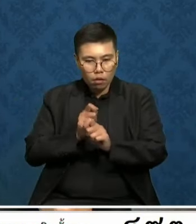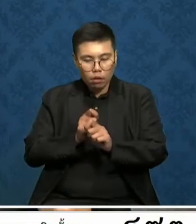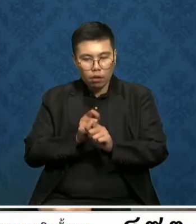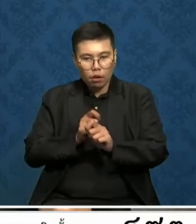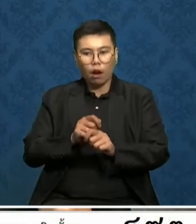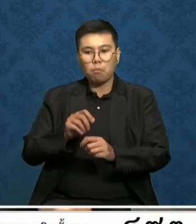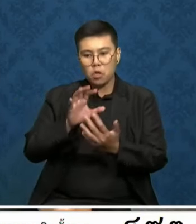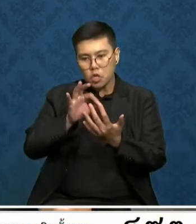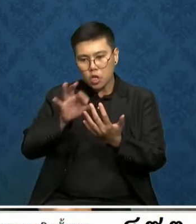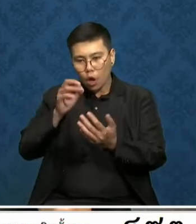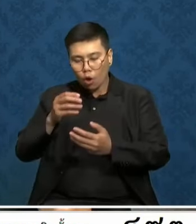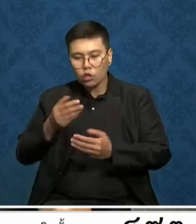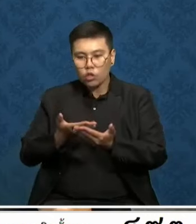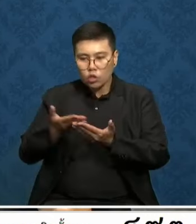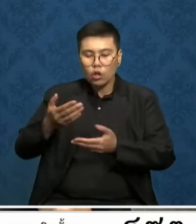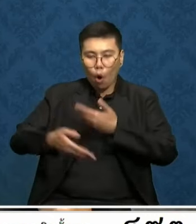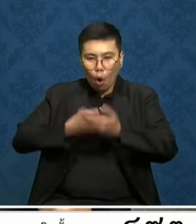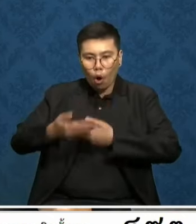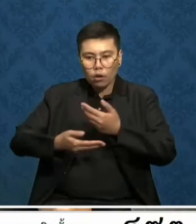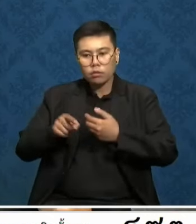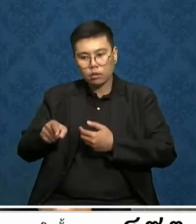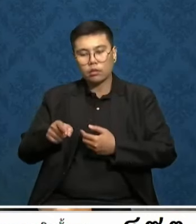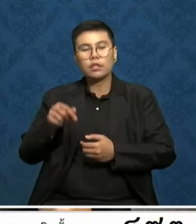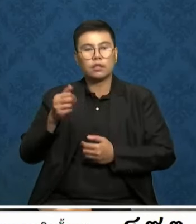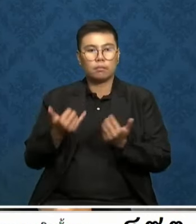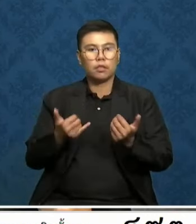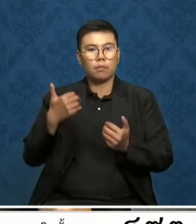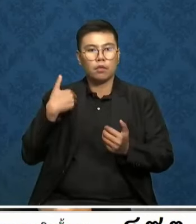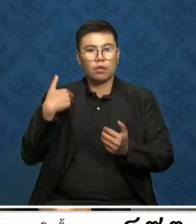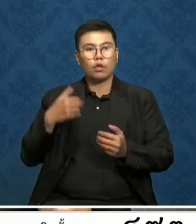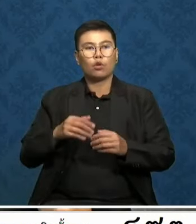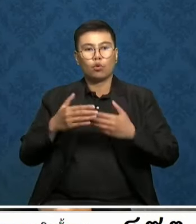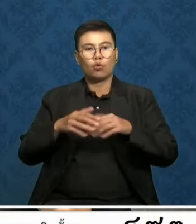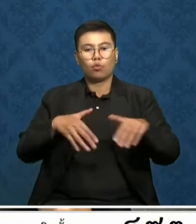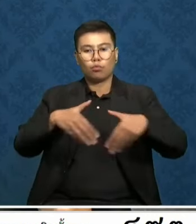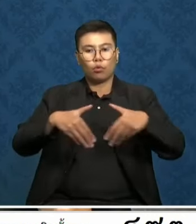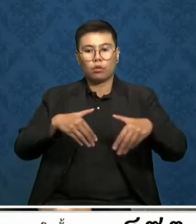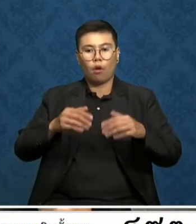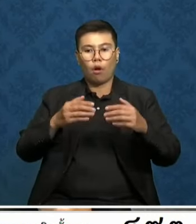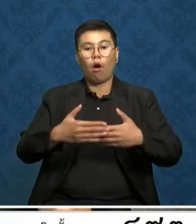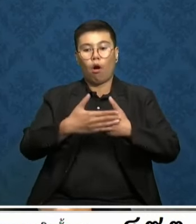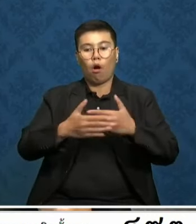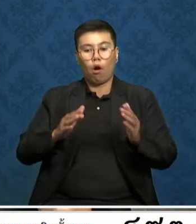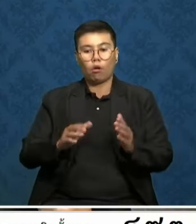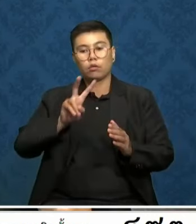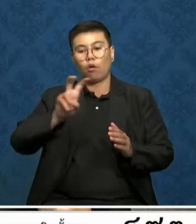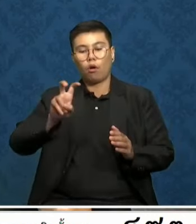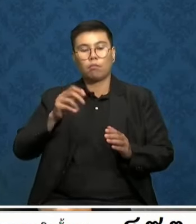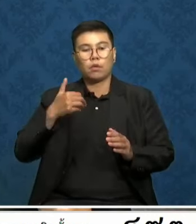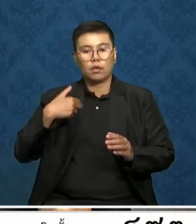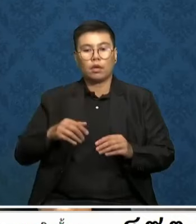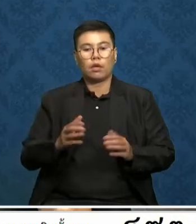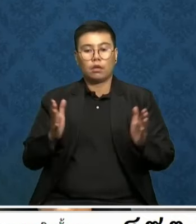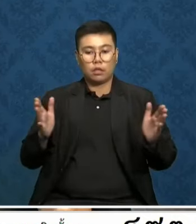ที่นี่ครับบริเวณด้านหลังแถวๆนั้นครับก็จะมีชุมชน200ห้องอยู่ตรงนี้ก็จะเป็นแหล่งที่จะมีSME